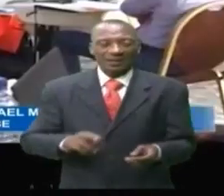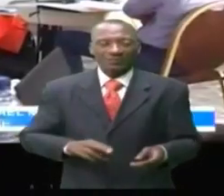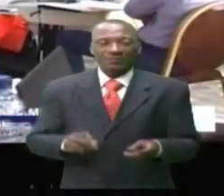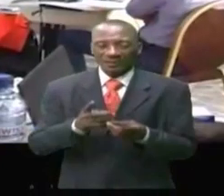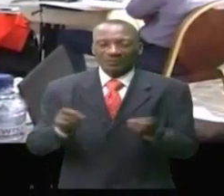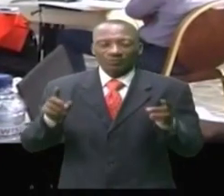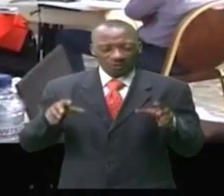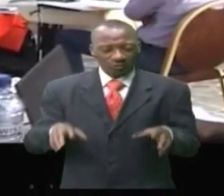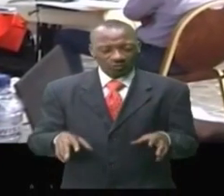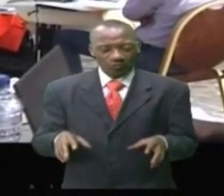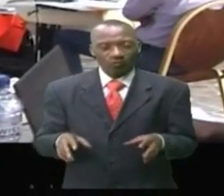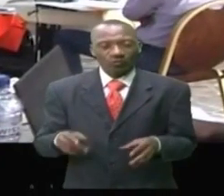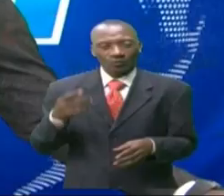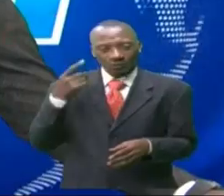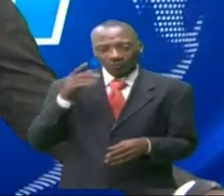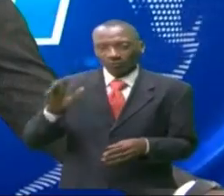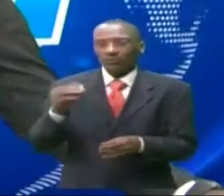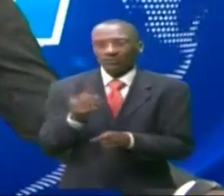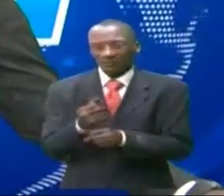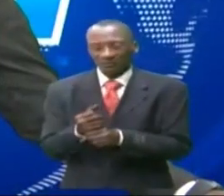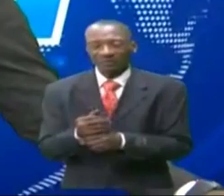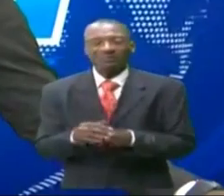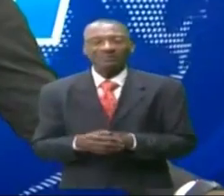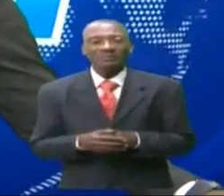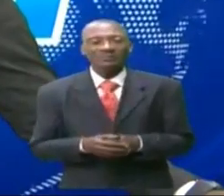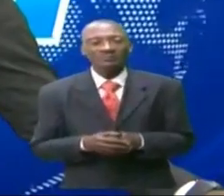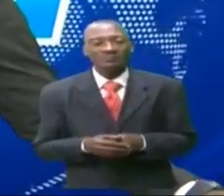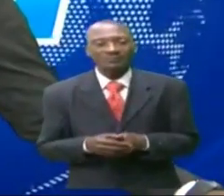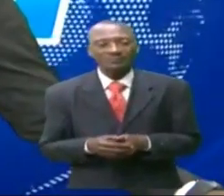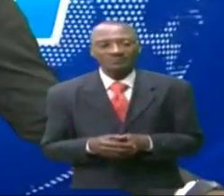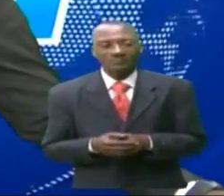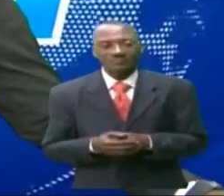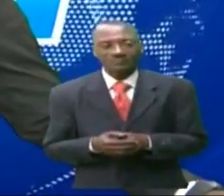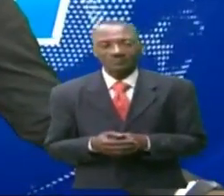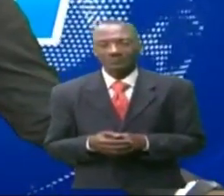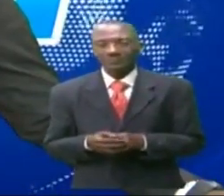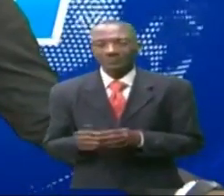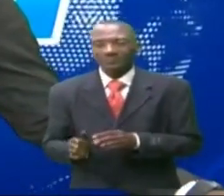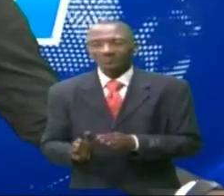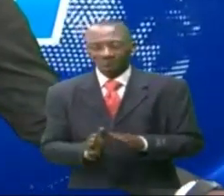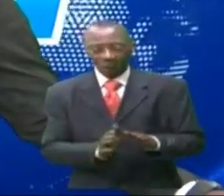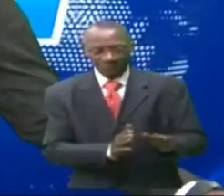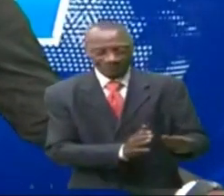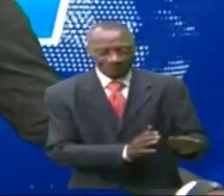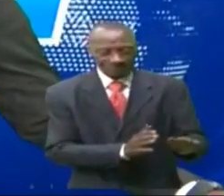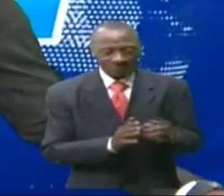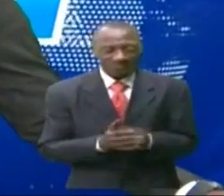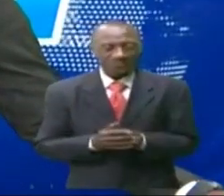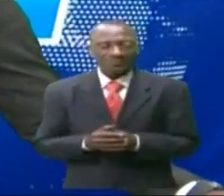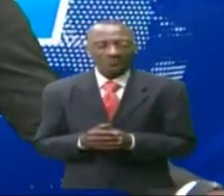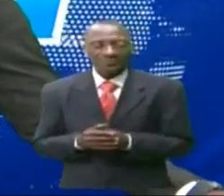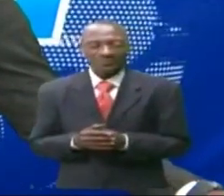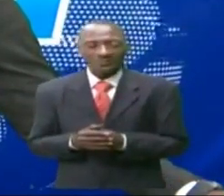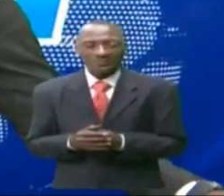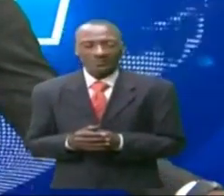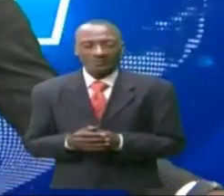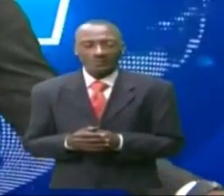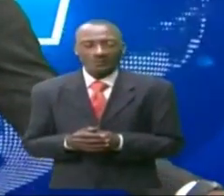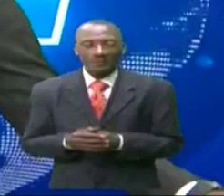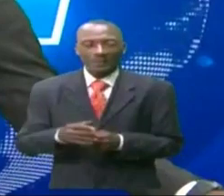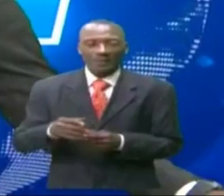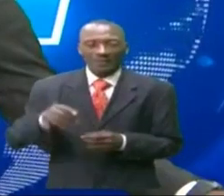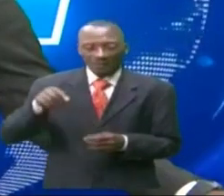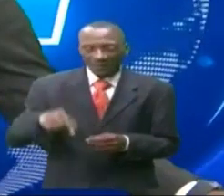validé ultérieurement. Et puis ces images avant de nous quitter, les habitants du quartier Mesoso dans la commune